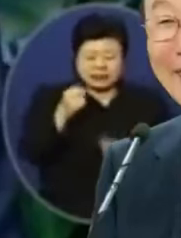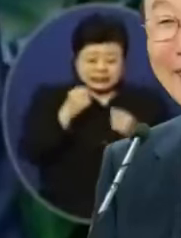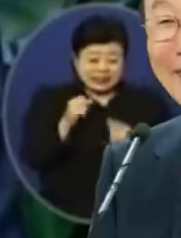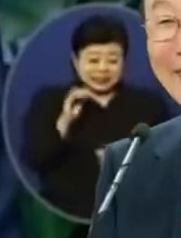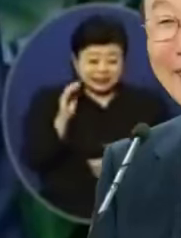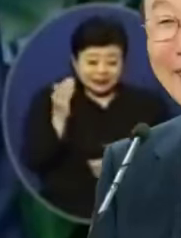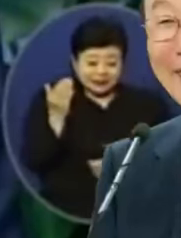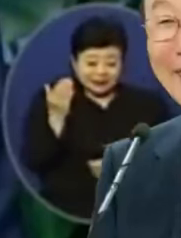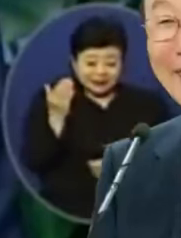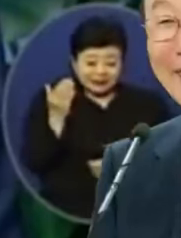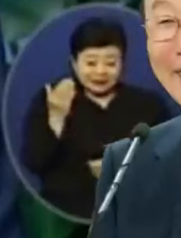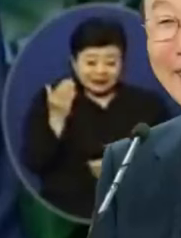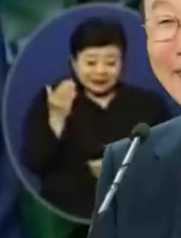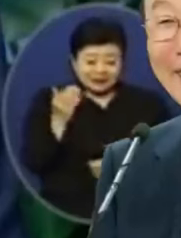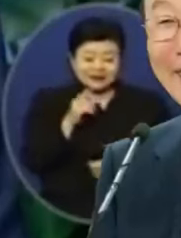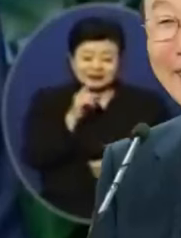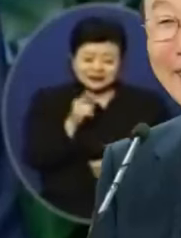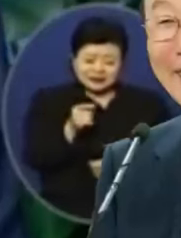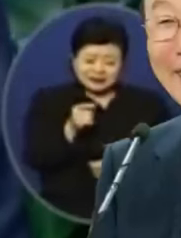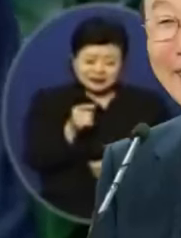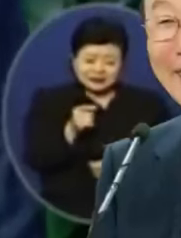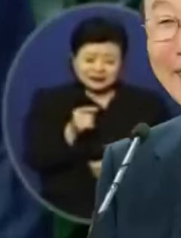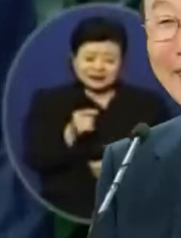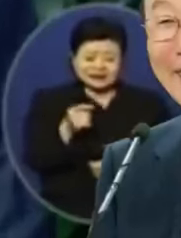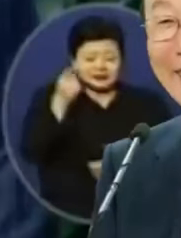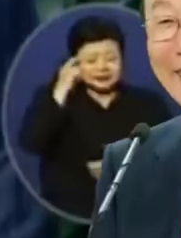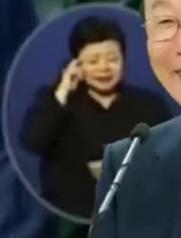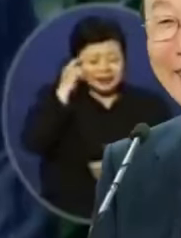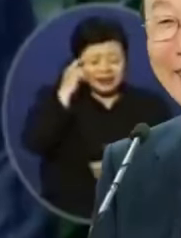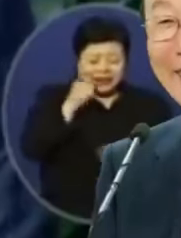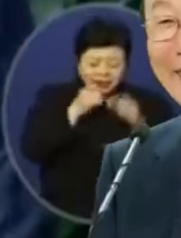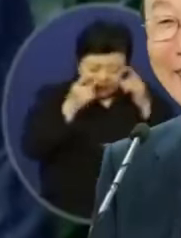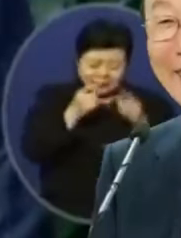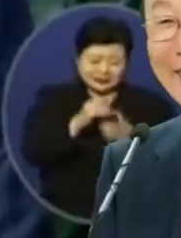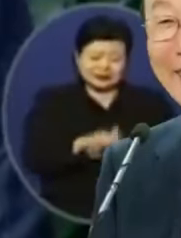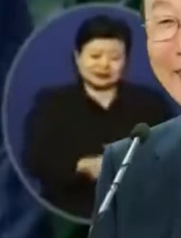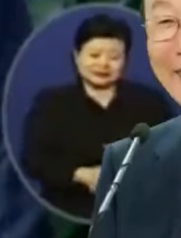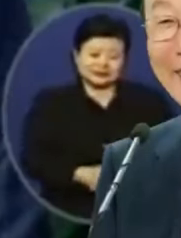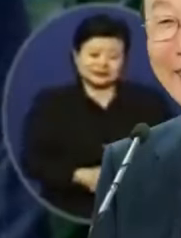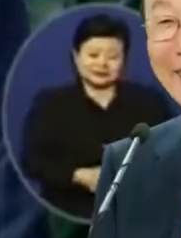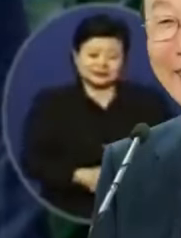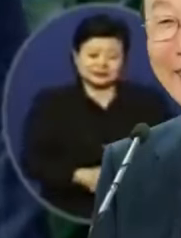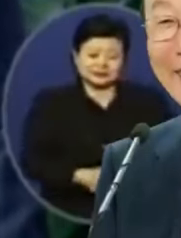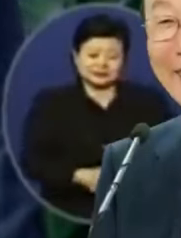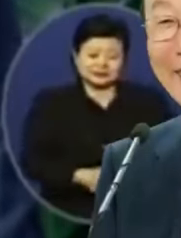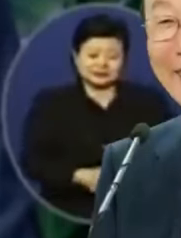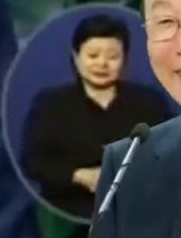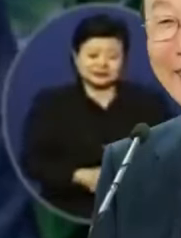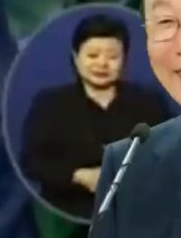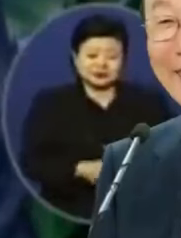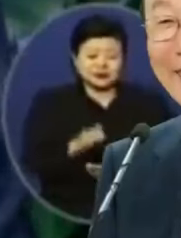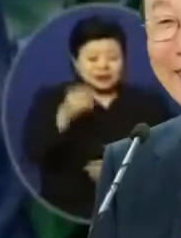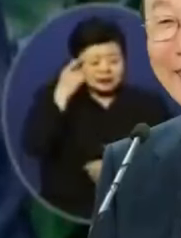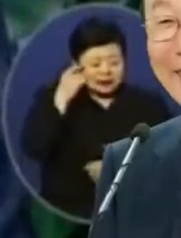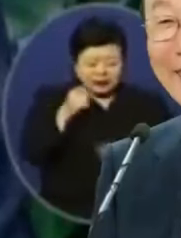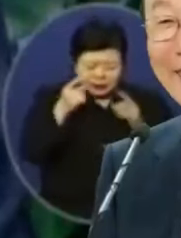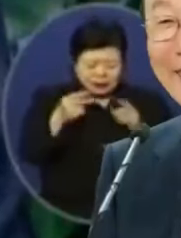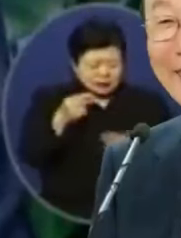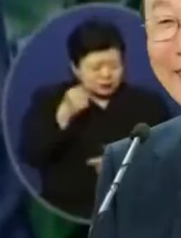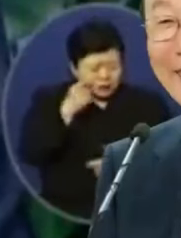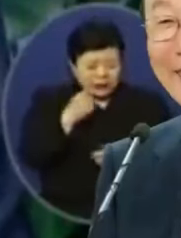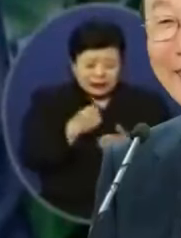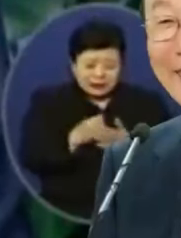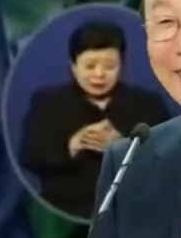것을 이것을 늘 생각하고 깨달아야 되는 것입니다. 우리가 생각하고 깨닫지